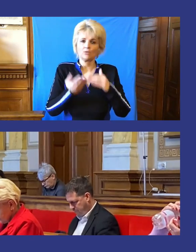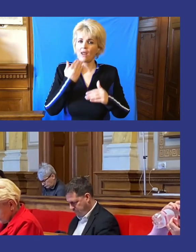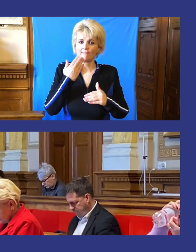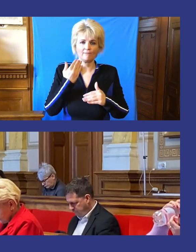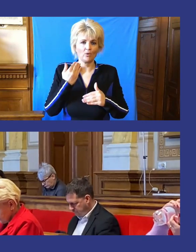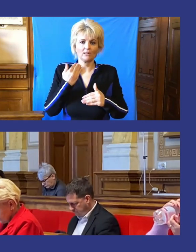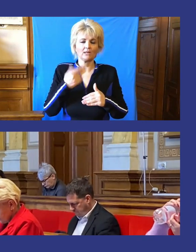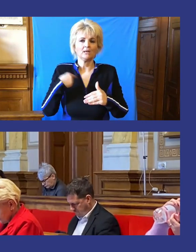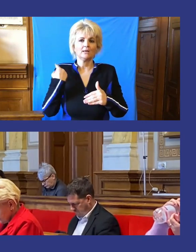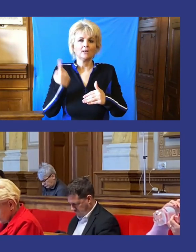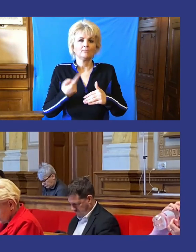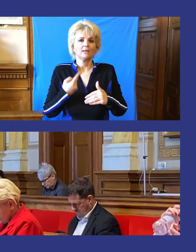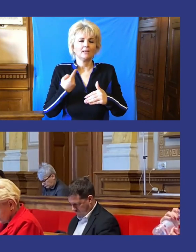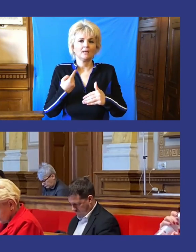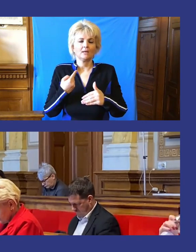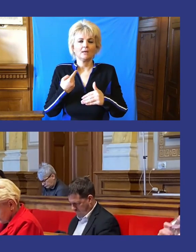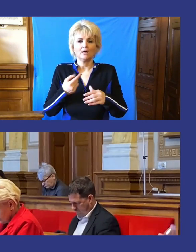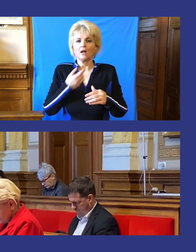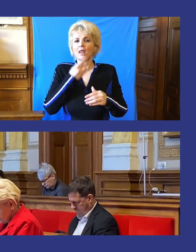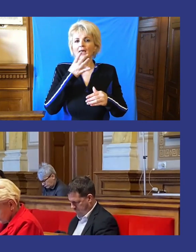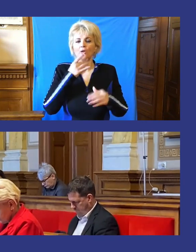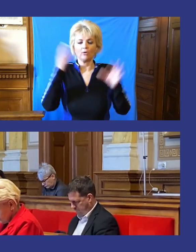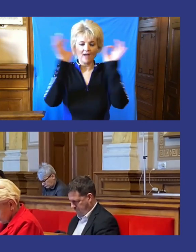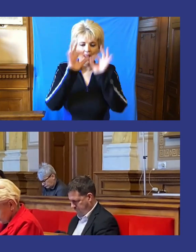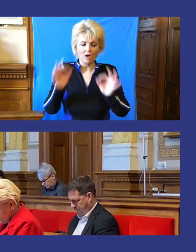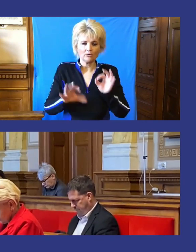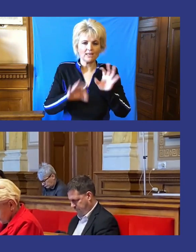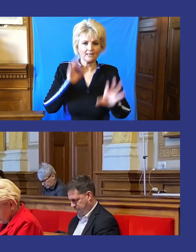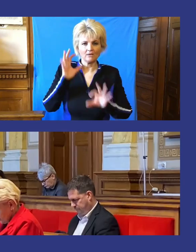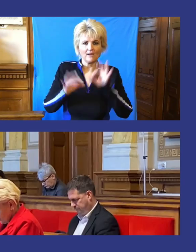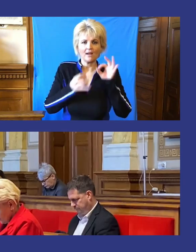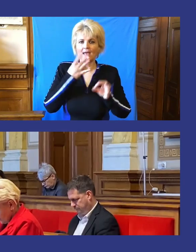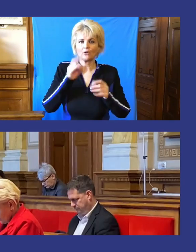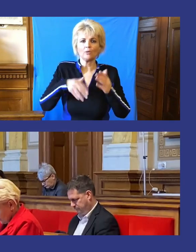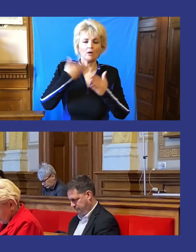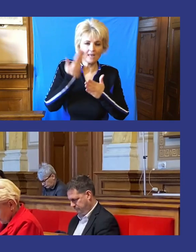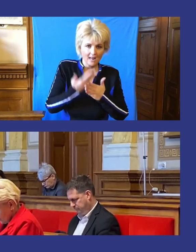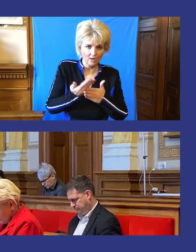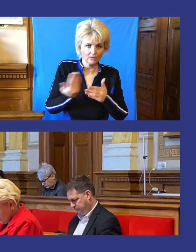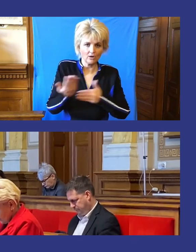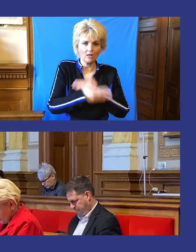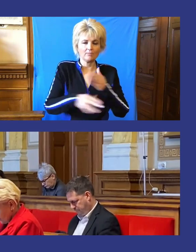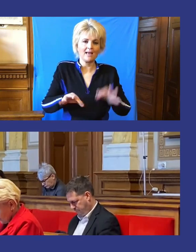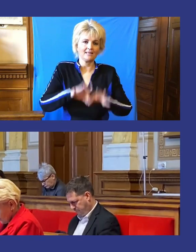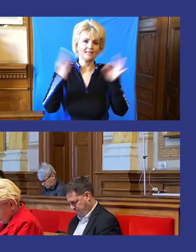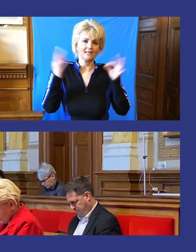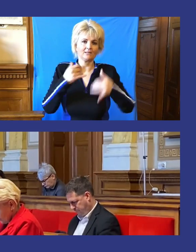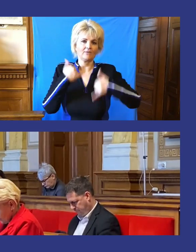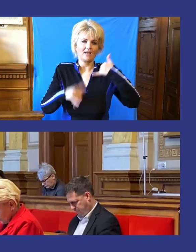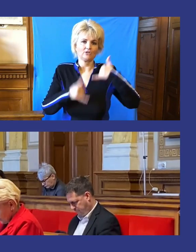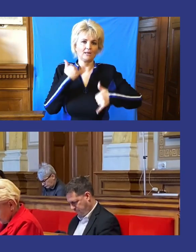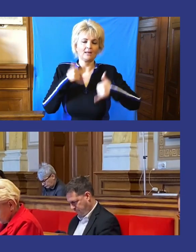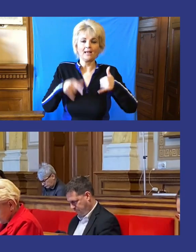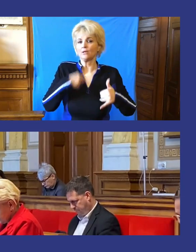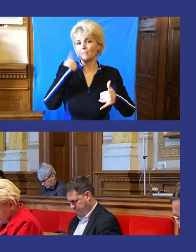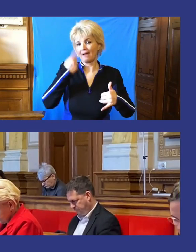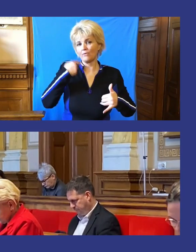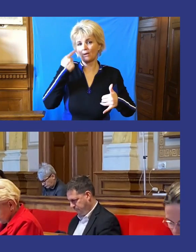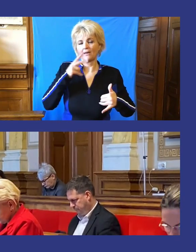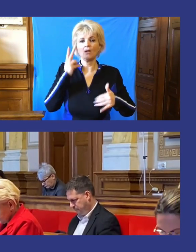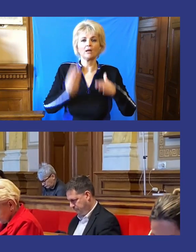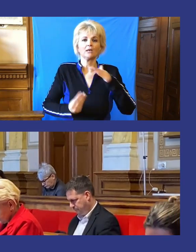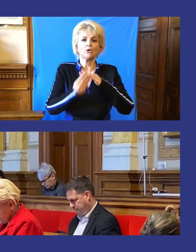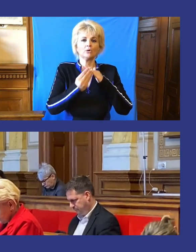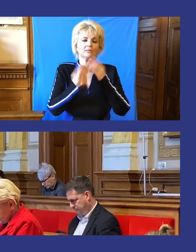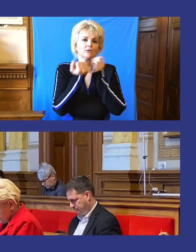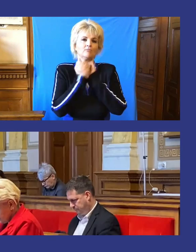Mi a legjobb vállalkozót választottuk ki, a legjobb ajánlat alapján nyílt versenyben. Ez a definíciója annak, hogy valaki